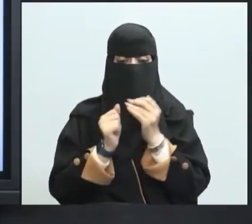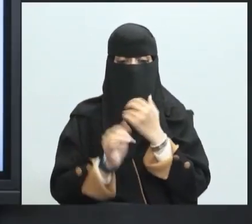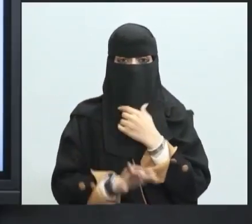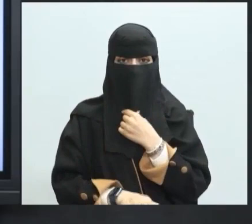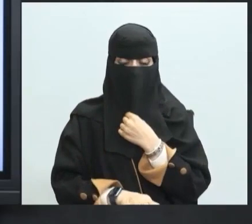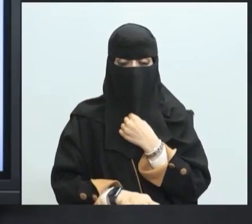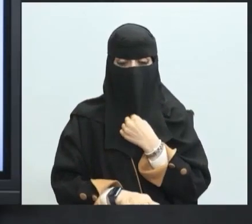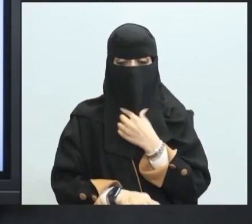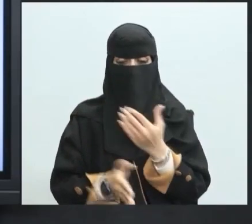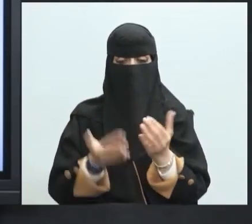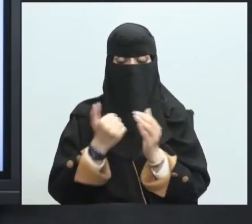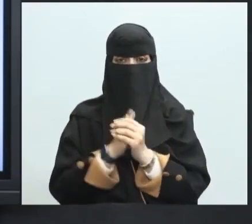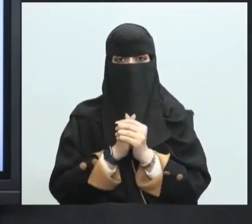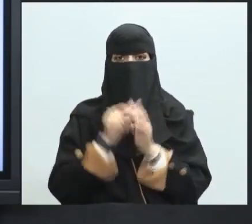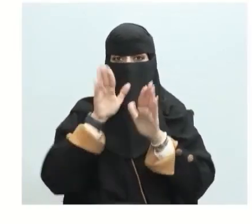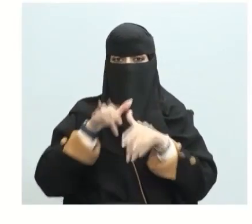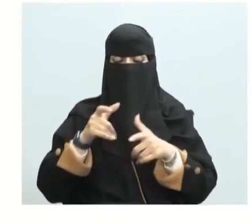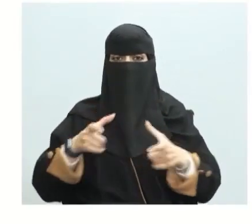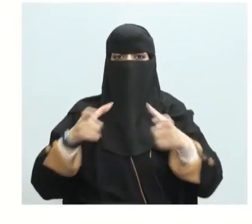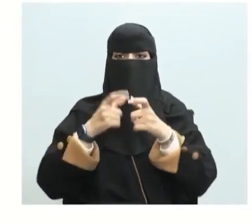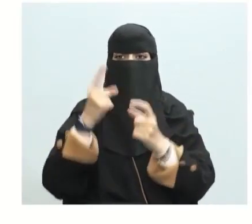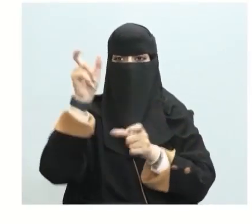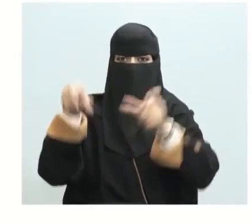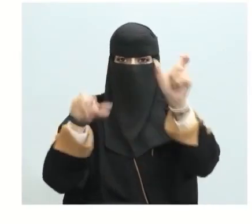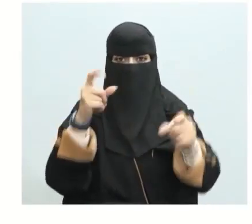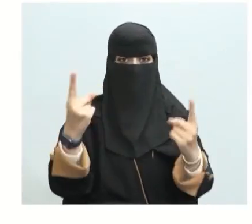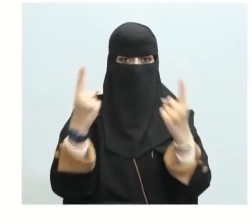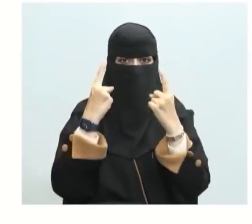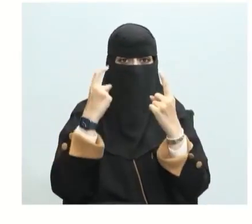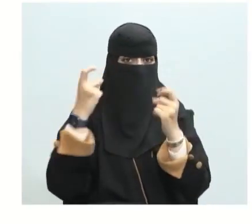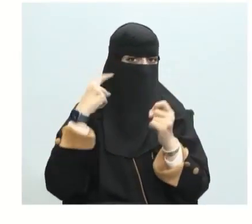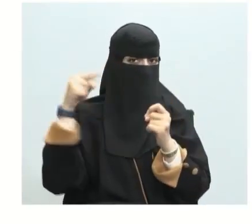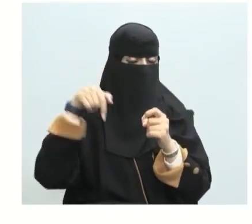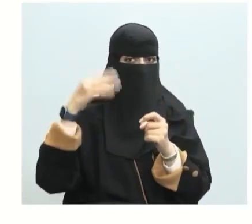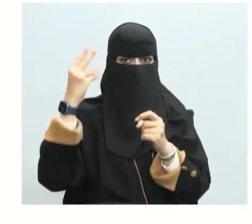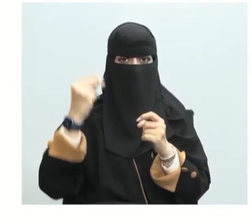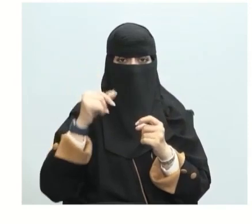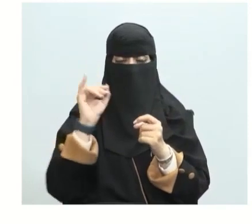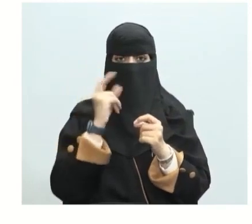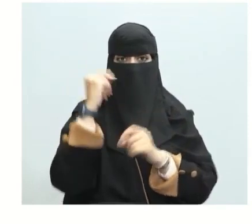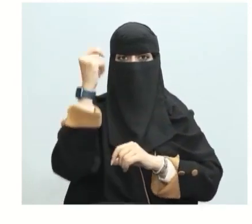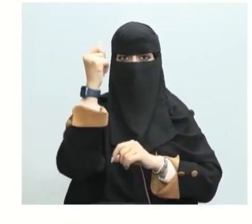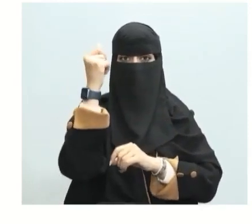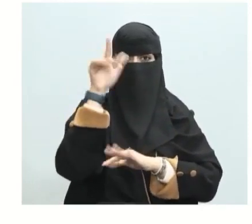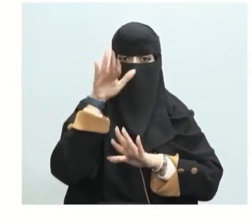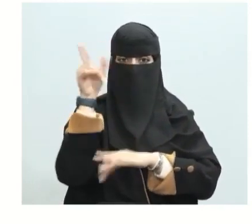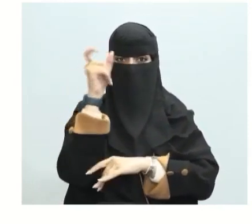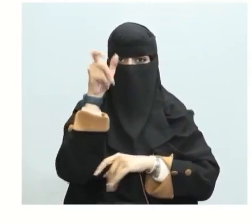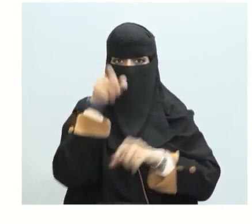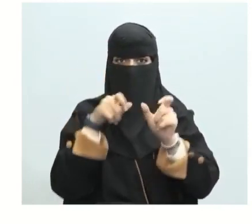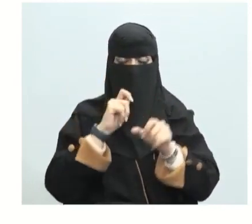الفهم عند عند الطلاب ممتاز طيب اذا كان مستمعون عدد من كبار المستثمرين ما الموضوع